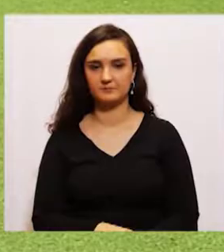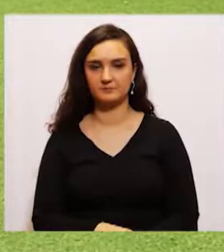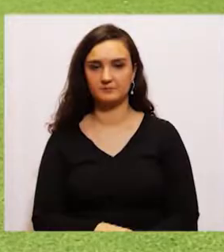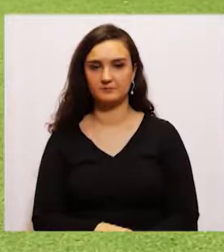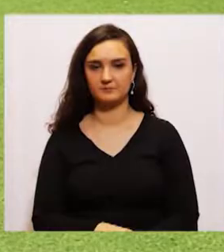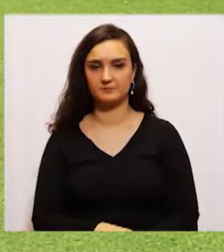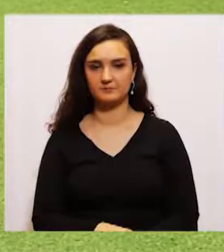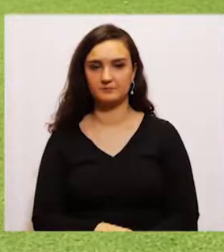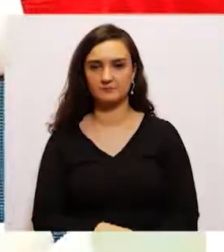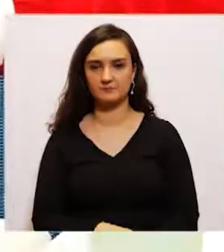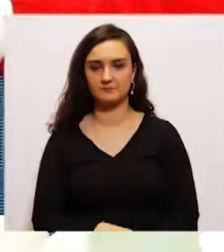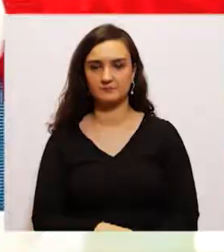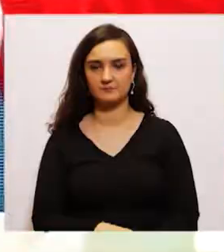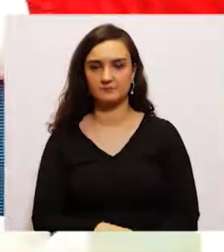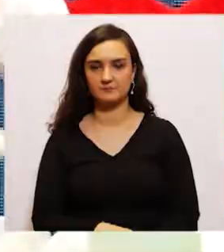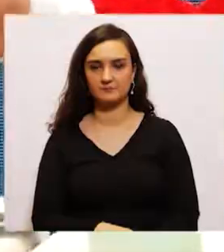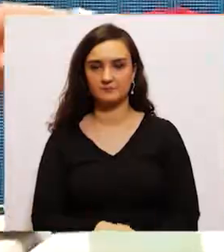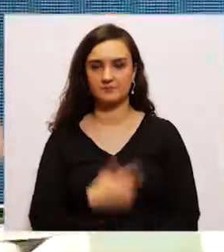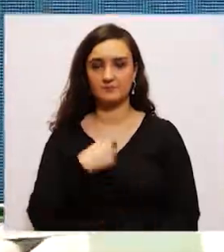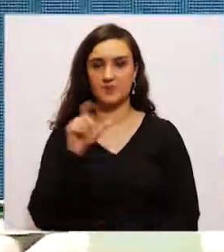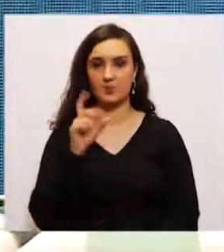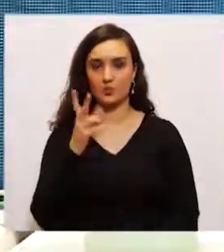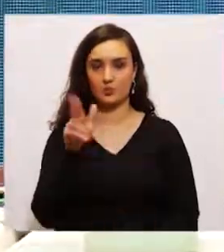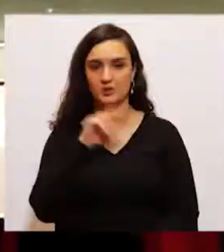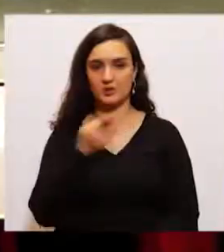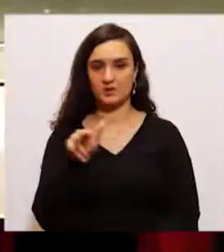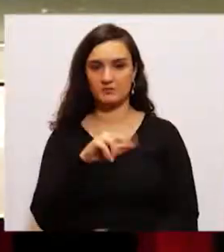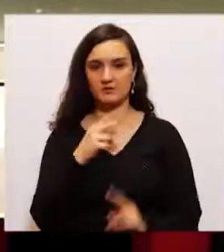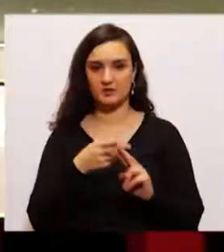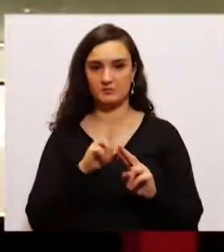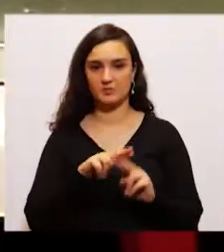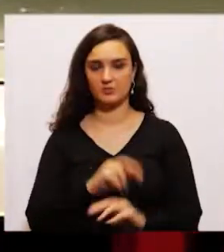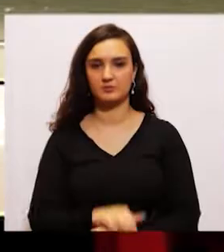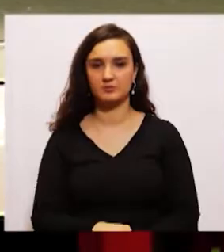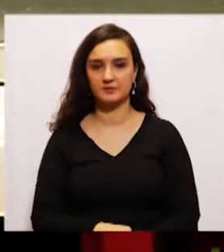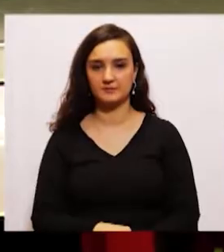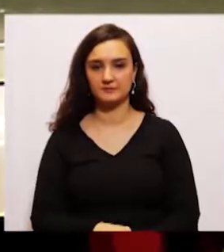საღებავი. მე ლურჯი უნდა გადავსვა და იმიტომ. ერთი წუთი შემოსვყარელა.